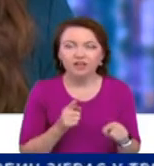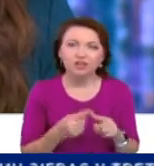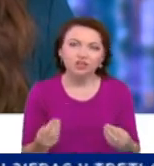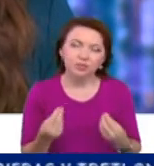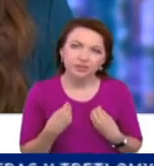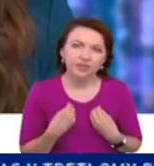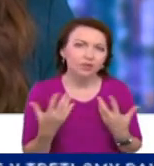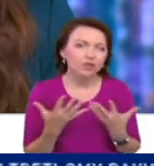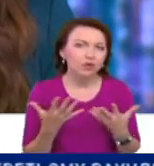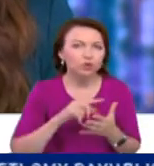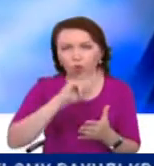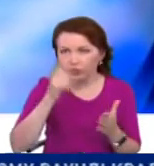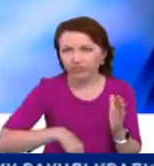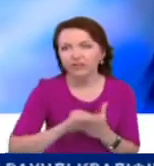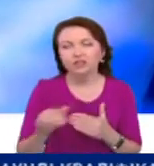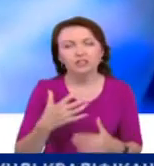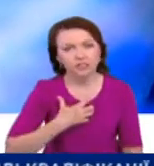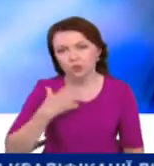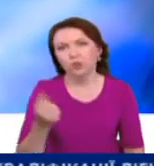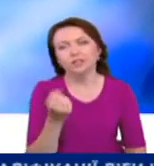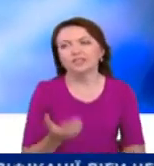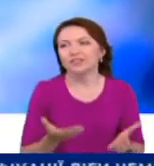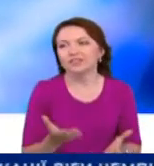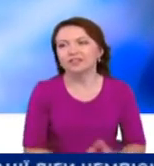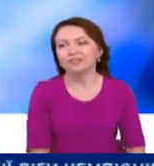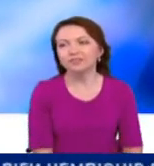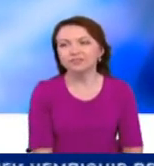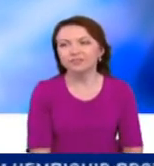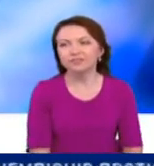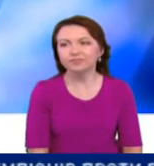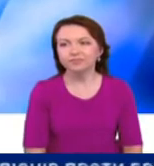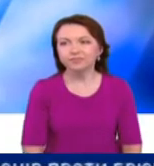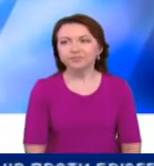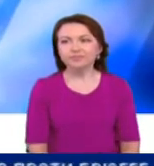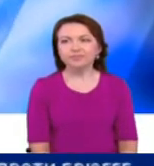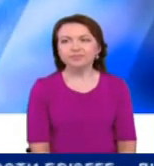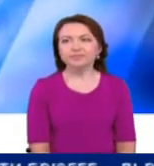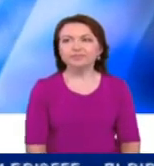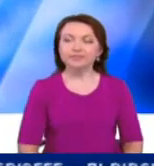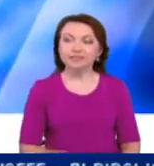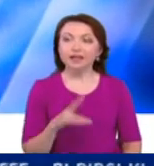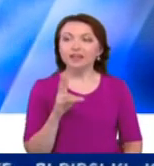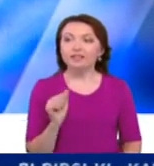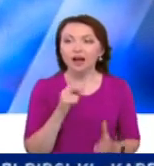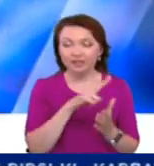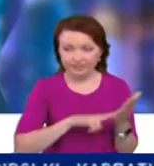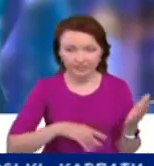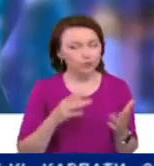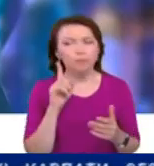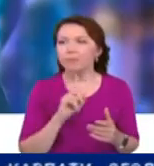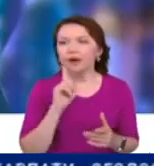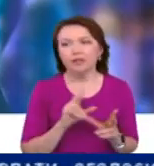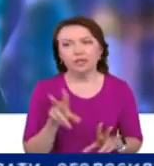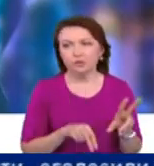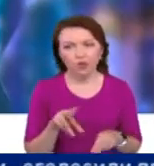какой-то уверенности и стойкости, наверное. Ну, хоча на ліцензії ми поки що так не